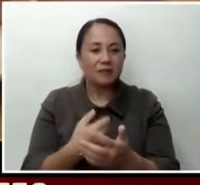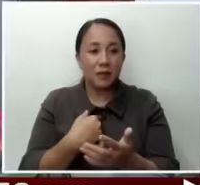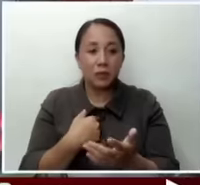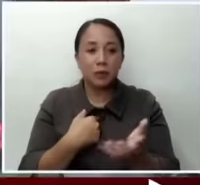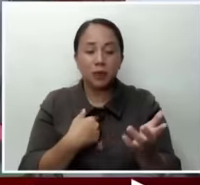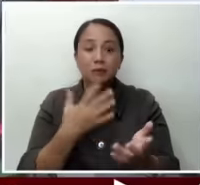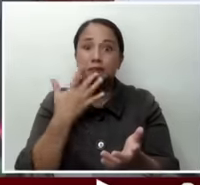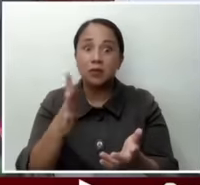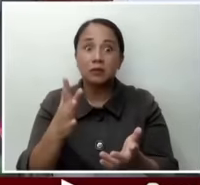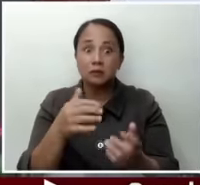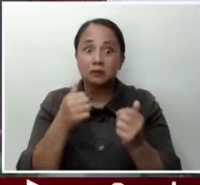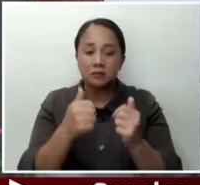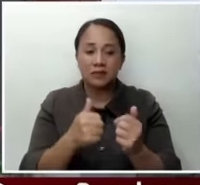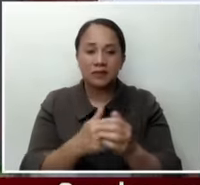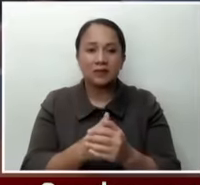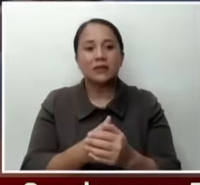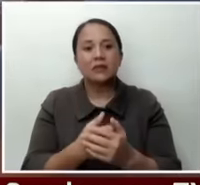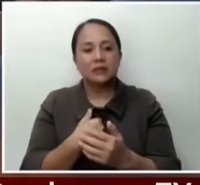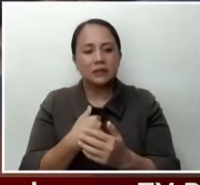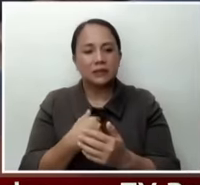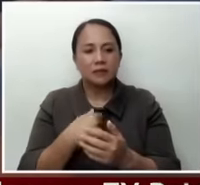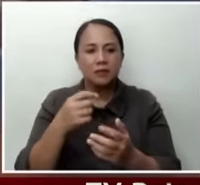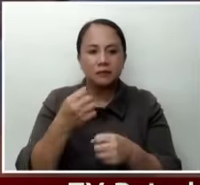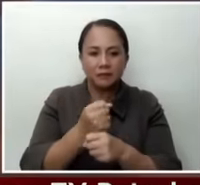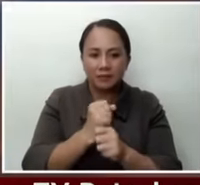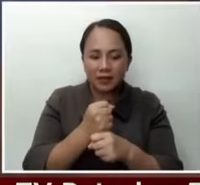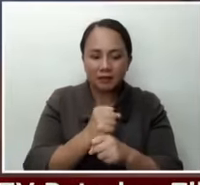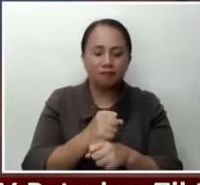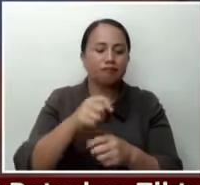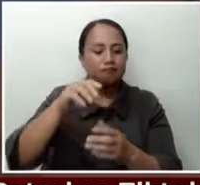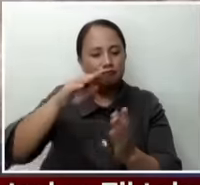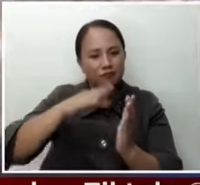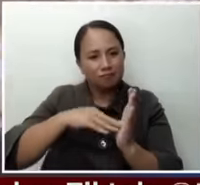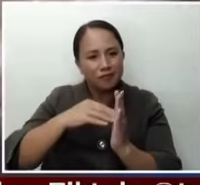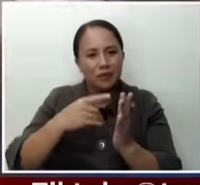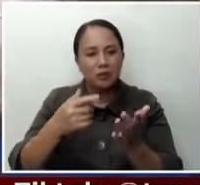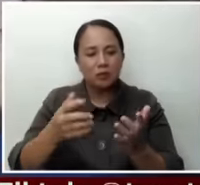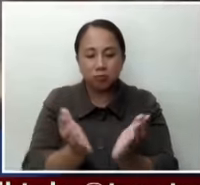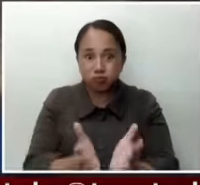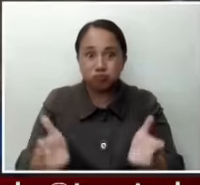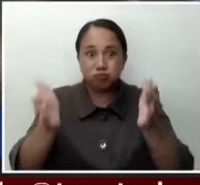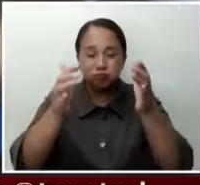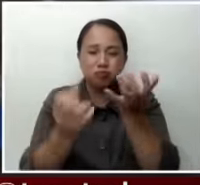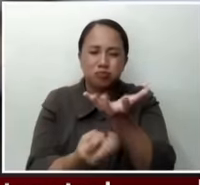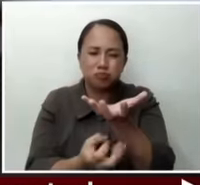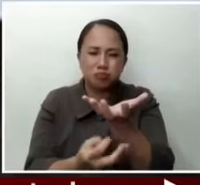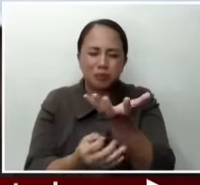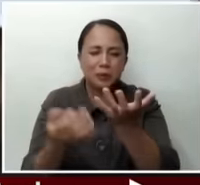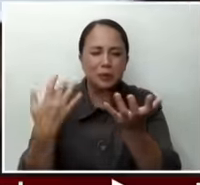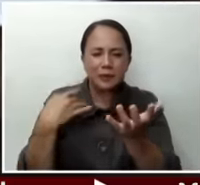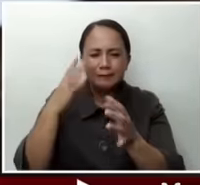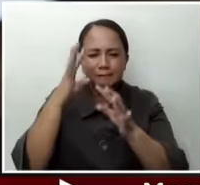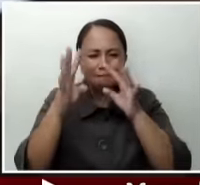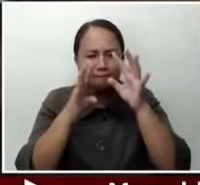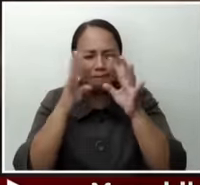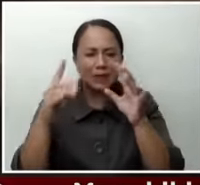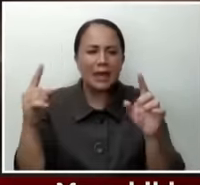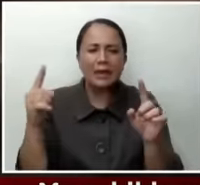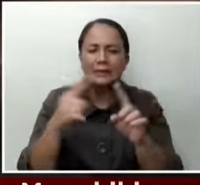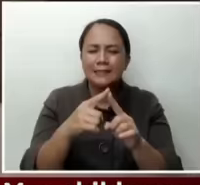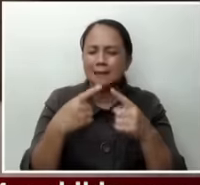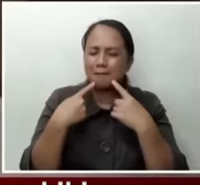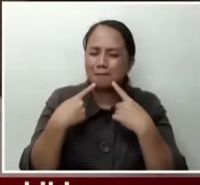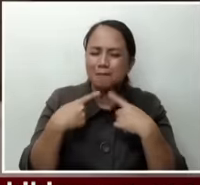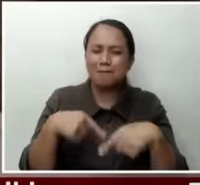lasa. Sa pagluluto ng lechon manok sa banga, naging diskarte rin ni Doy ang pag-i-experiment hanggang makuha